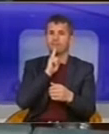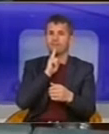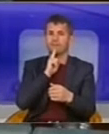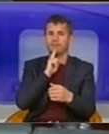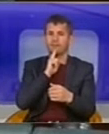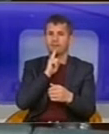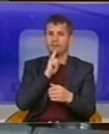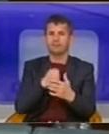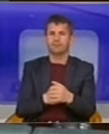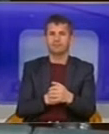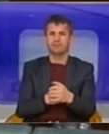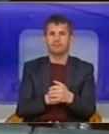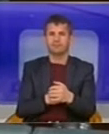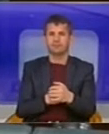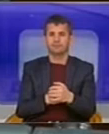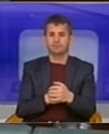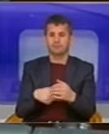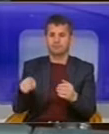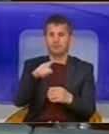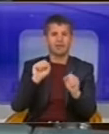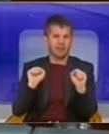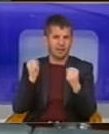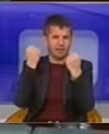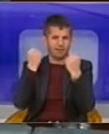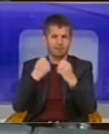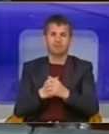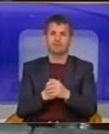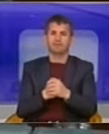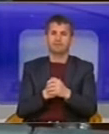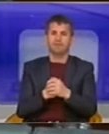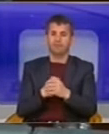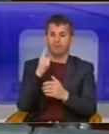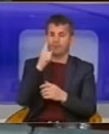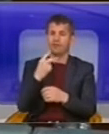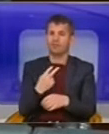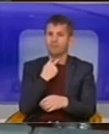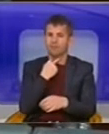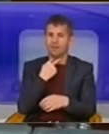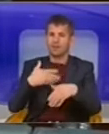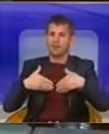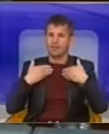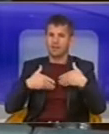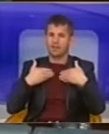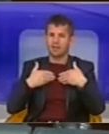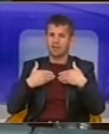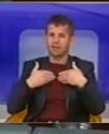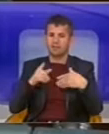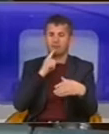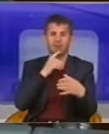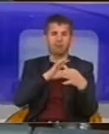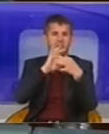rrugën, pra ata janë në grevë. Kurse zhgënimi i rinisë i shtresuar me